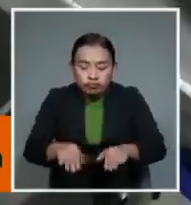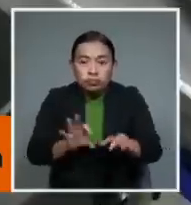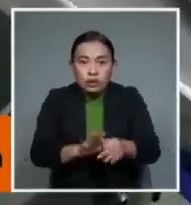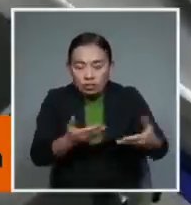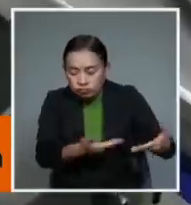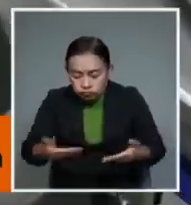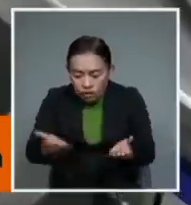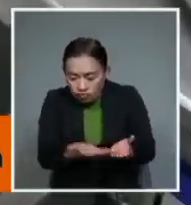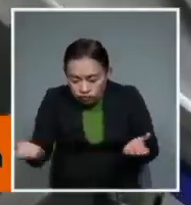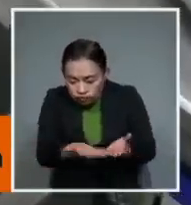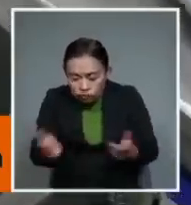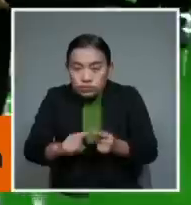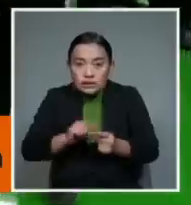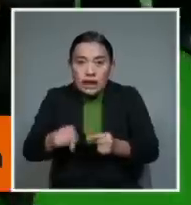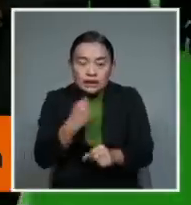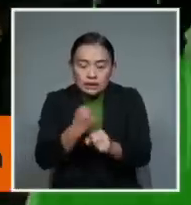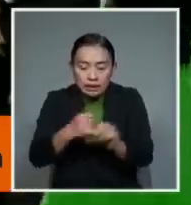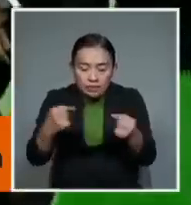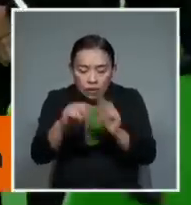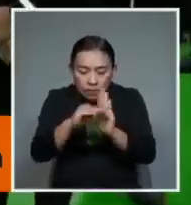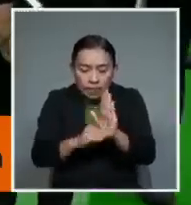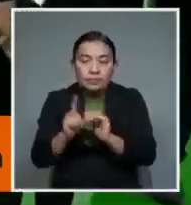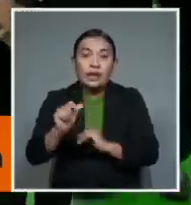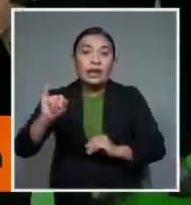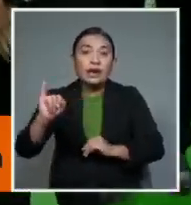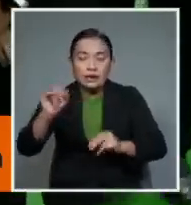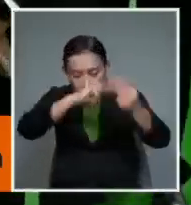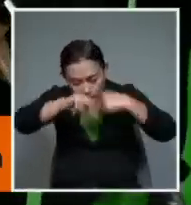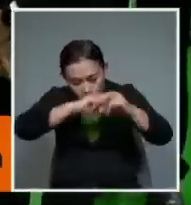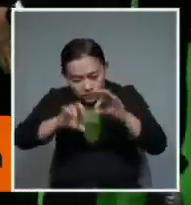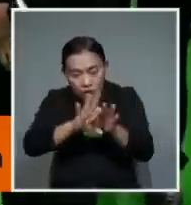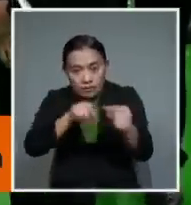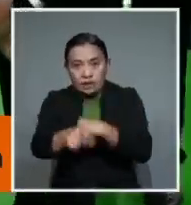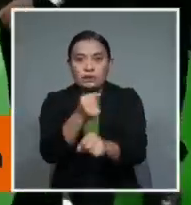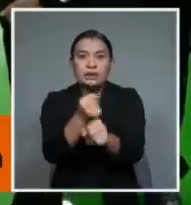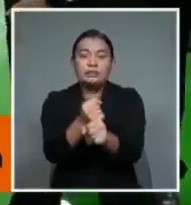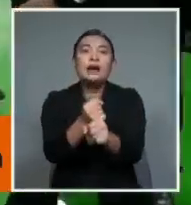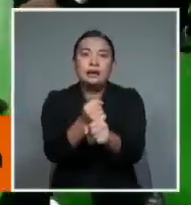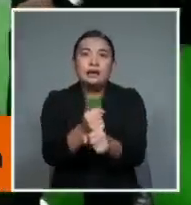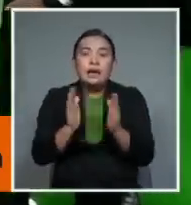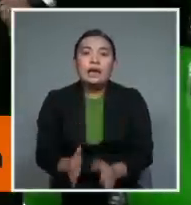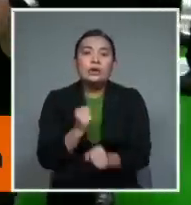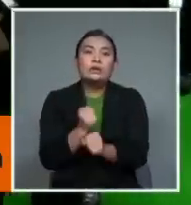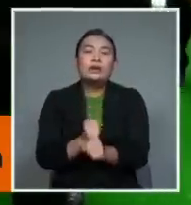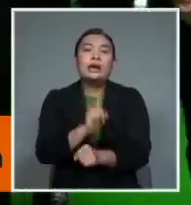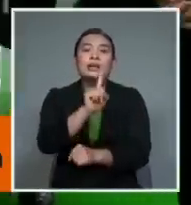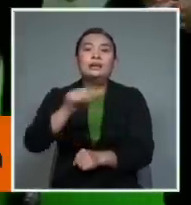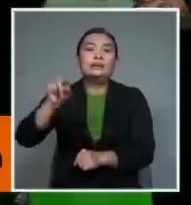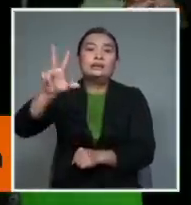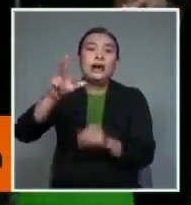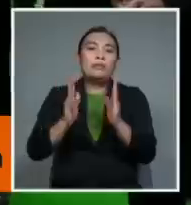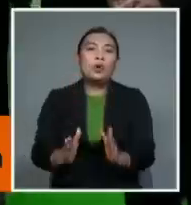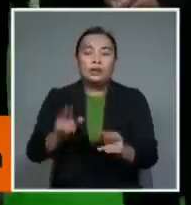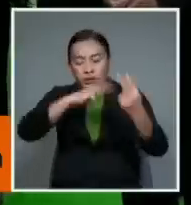พทย์ใช้ระบบอัตโนมัติทุกขั้นตอนโดยมี AI เป็นระบบตรวจสอบคุณภาพการผลิตและใช้เจ้าหน้าที่ 1-3 คนทำหน้าที่ควบคุ